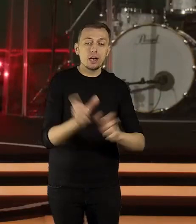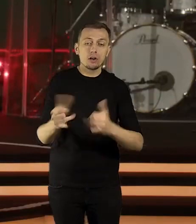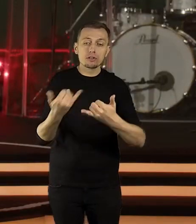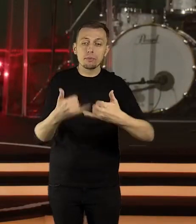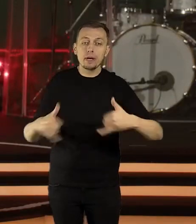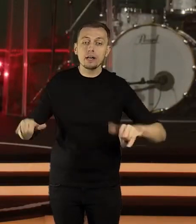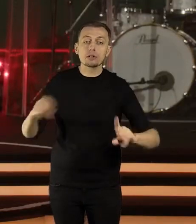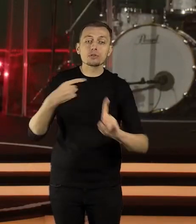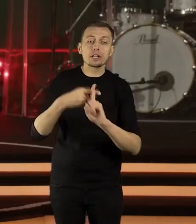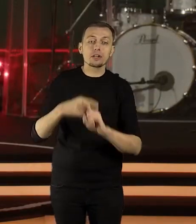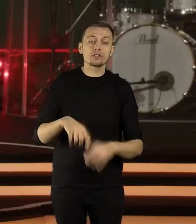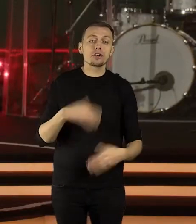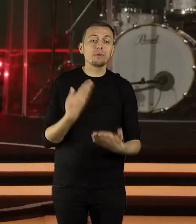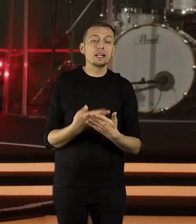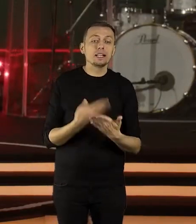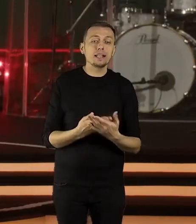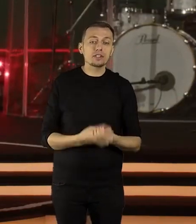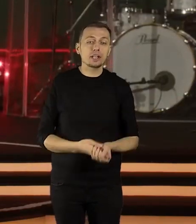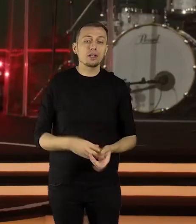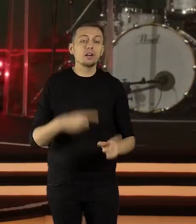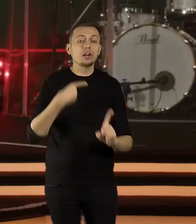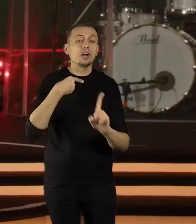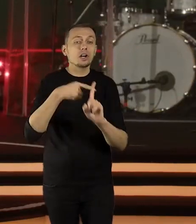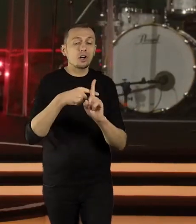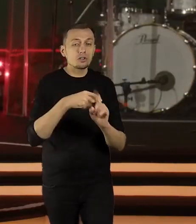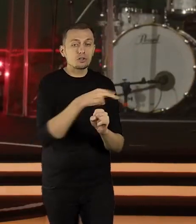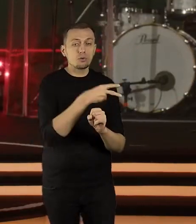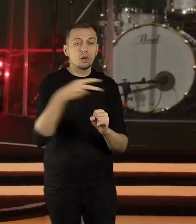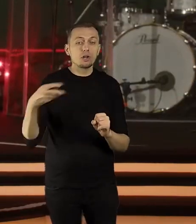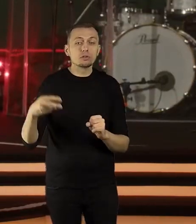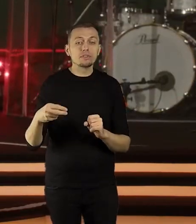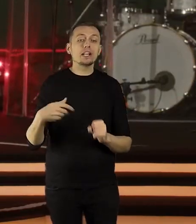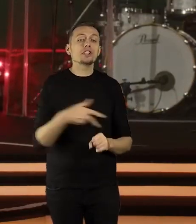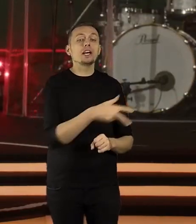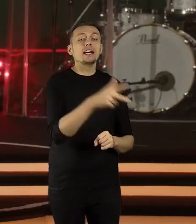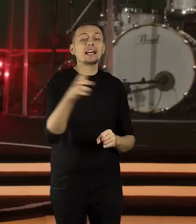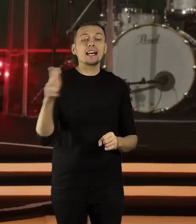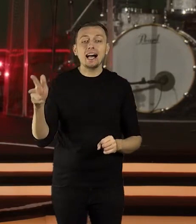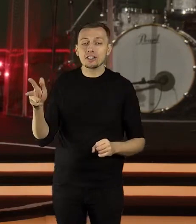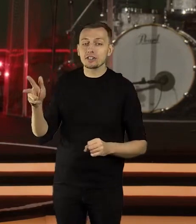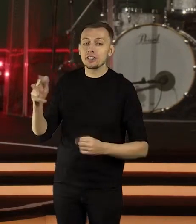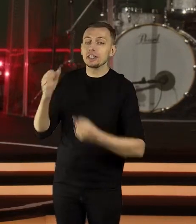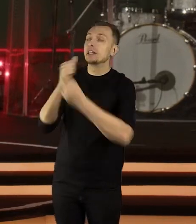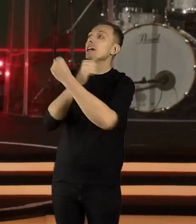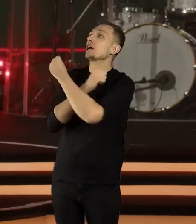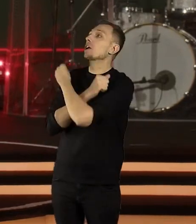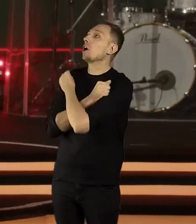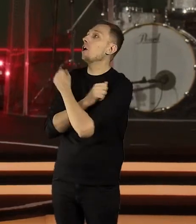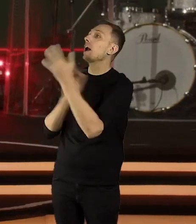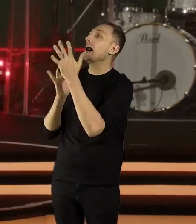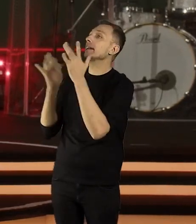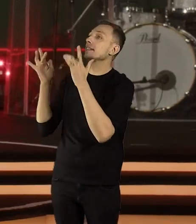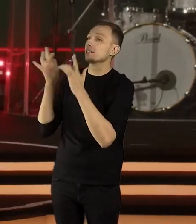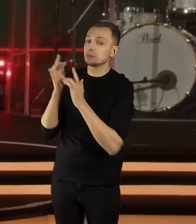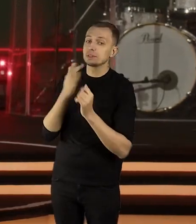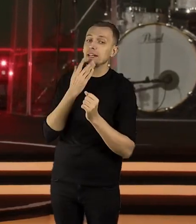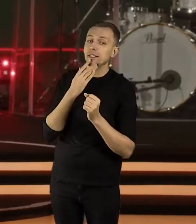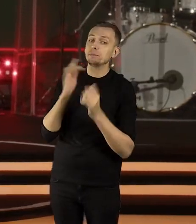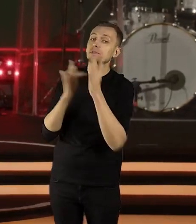Bo Kościół to są wszyscy, którzy kochają Chrystusa i uznają Go za swojego Pana bez względu, jaki szyld przybija się na kościele, do którego